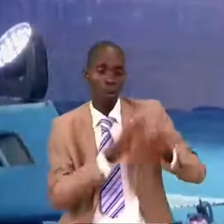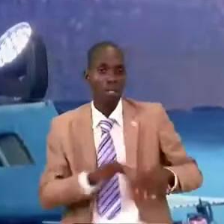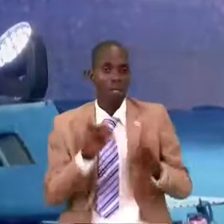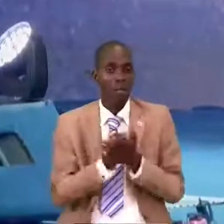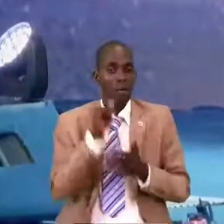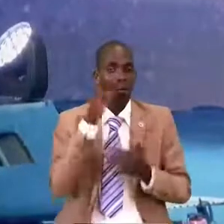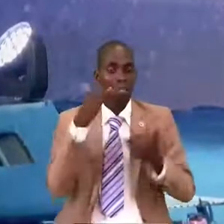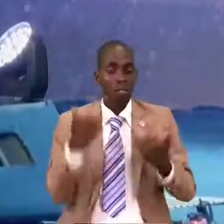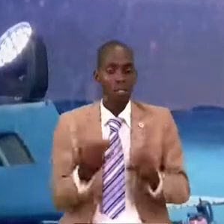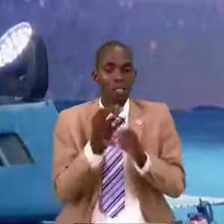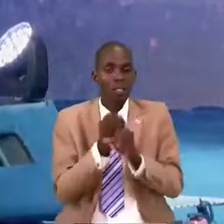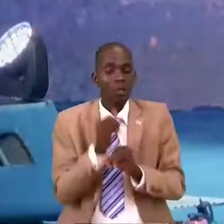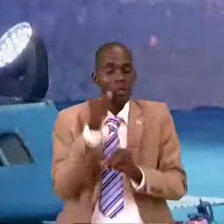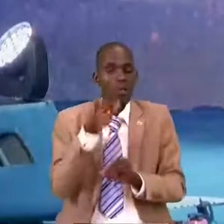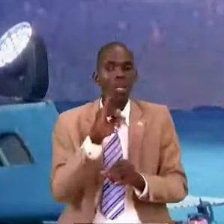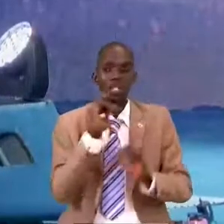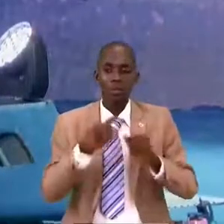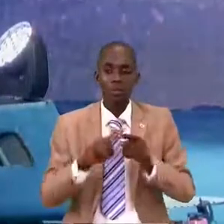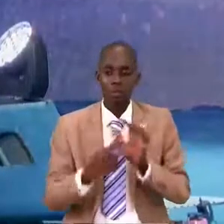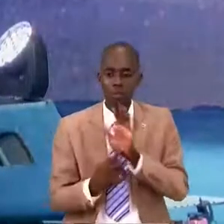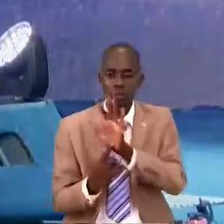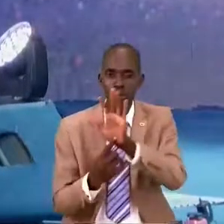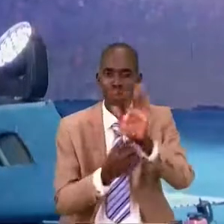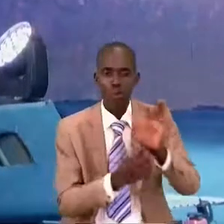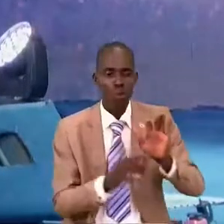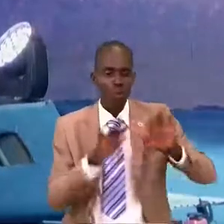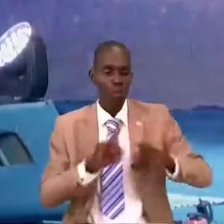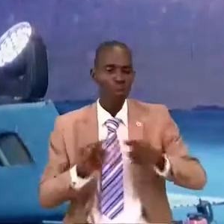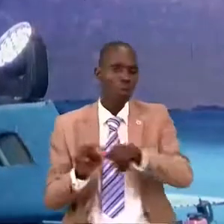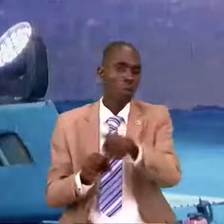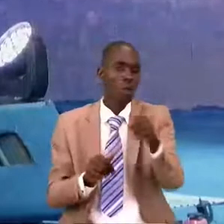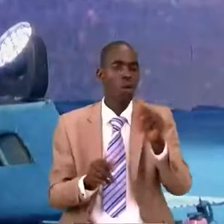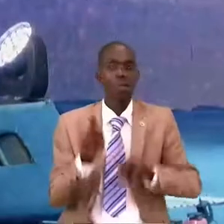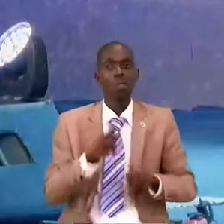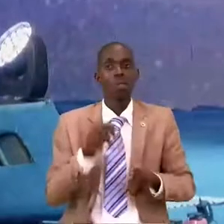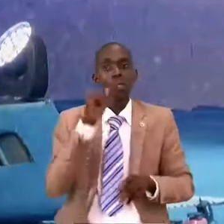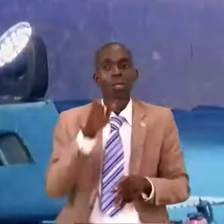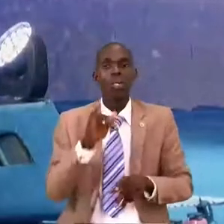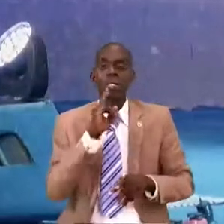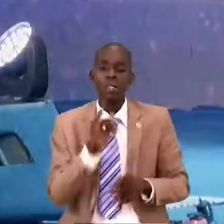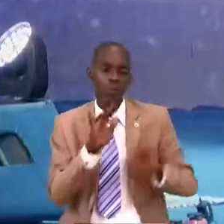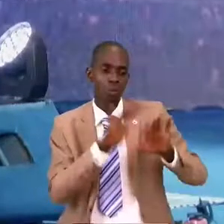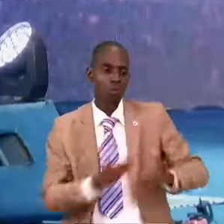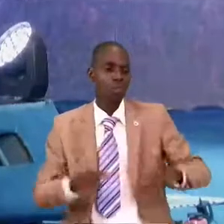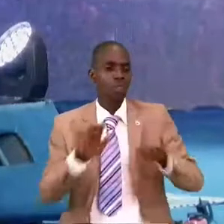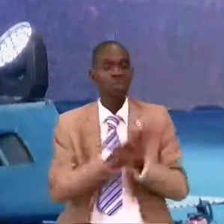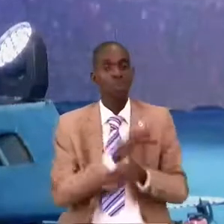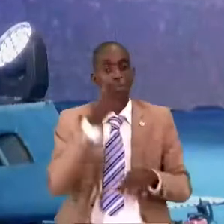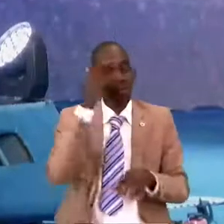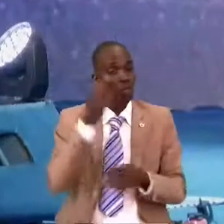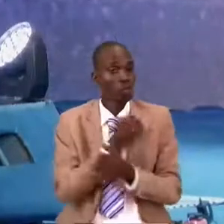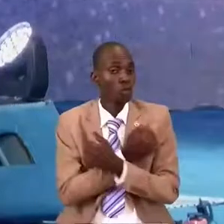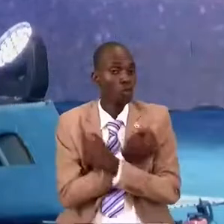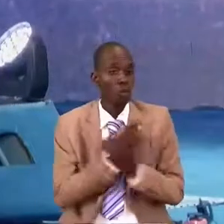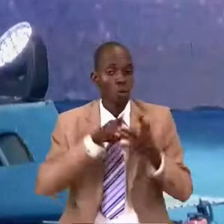est miséricordieuse. La miséricorde commence envers son mari. Envers le mari, envers sa femme,